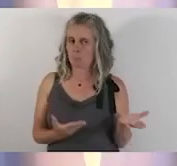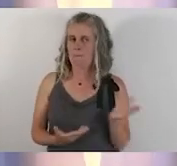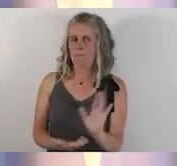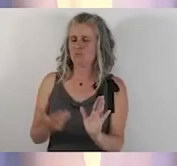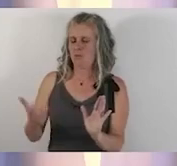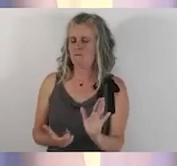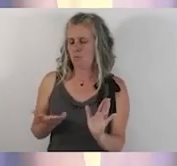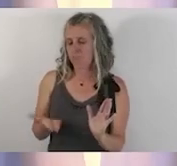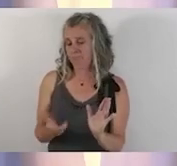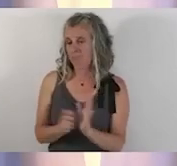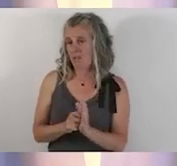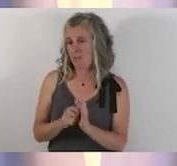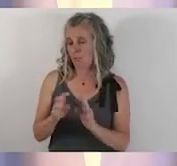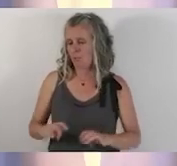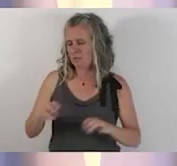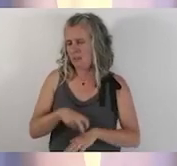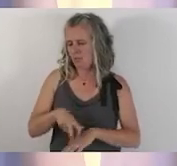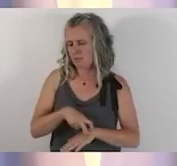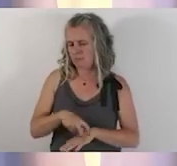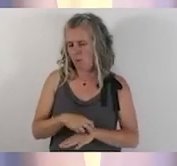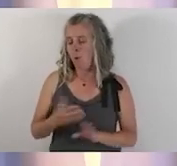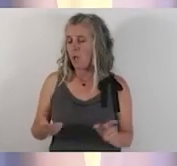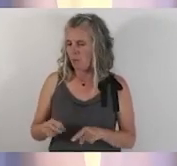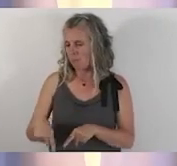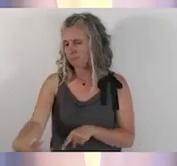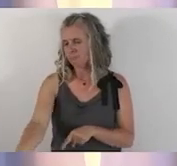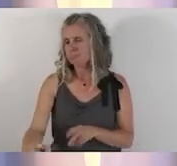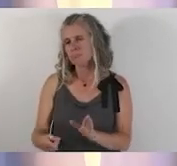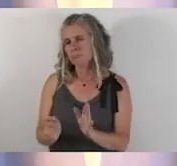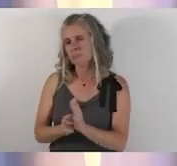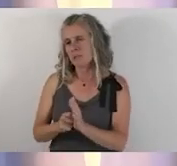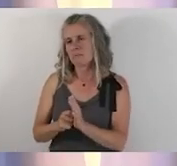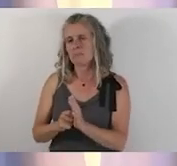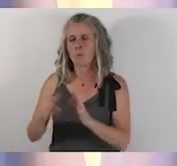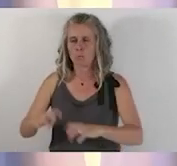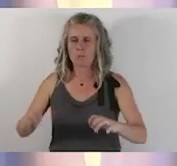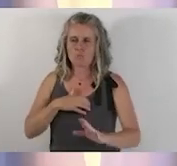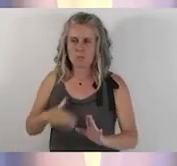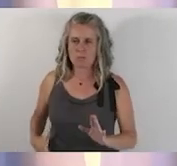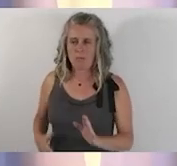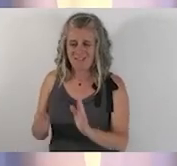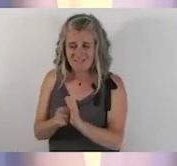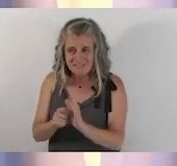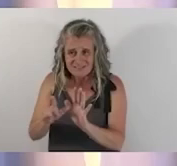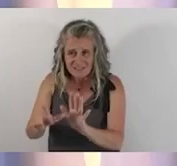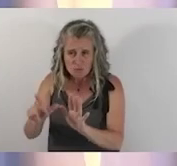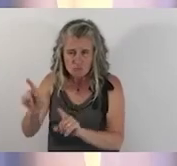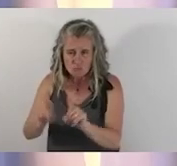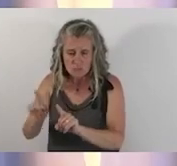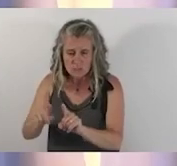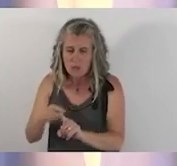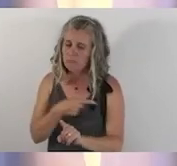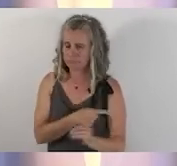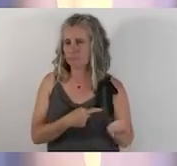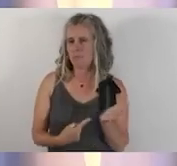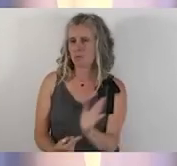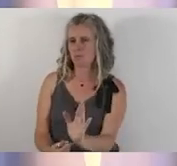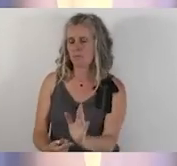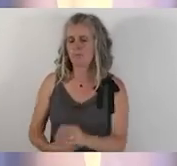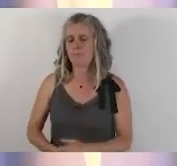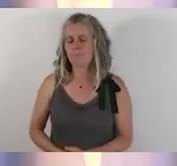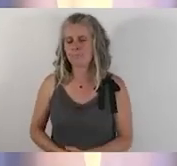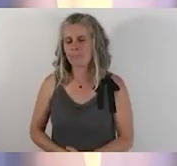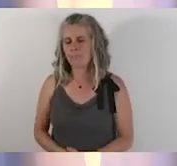conseil d'arrondissement, mais elle sera présentée également au conseil municipal du 7 juillet.